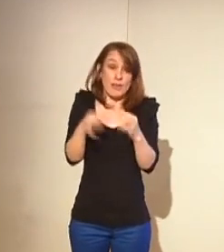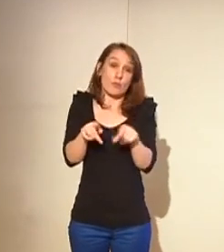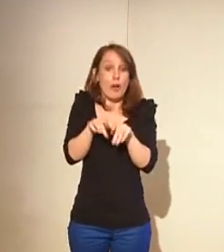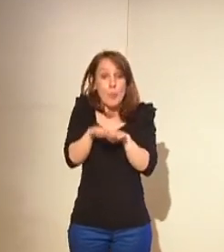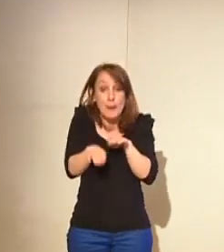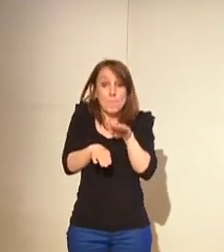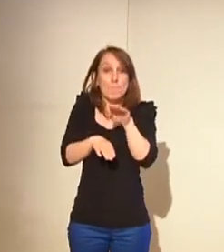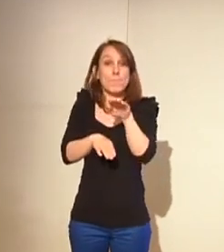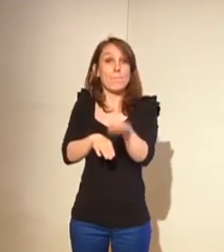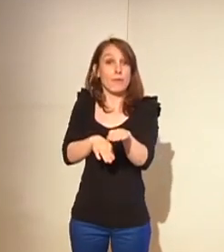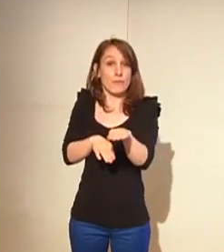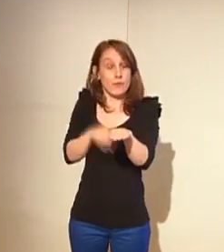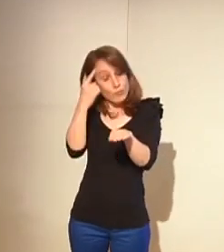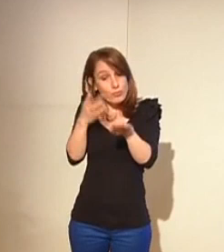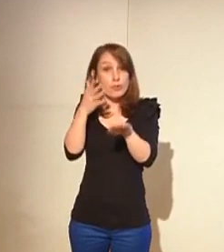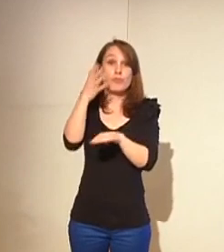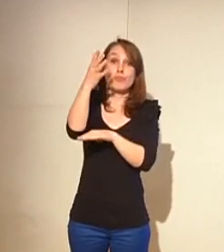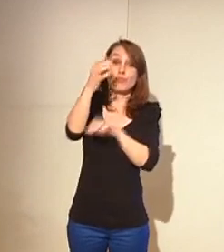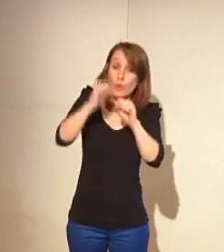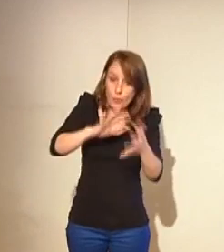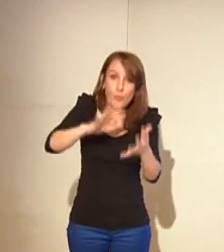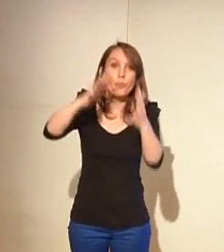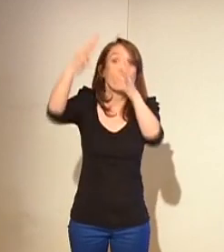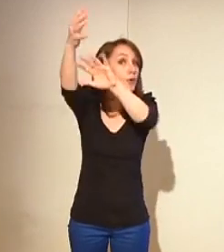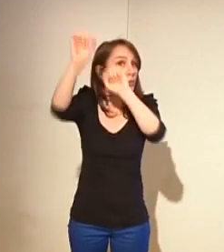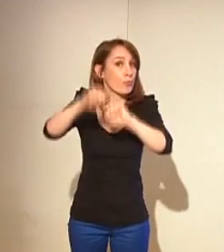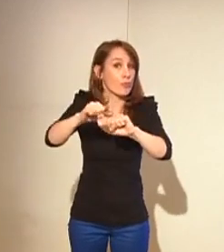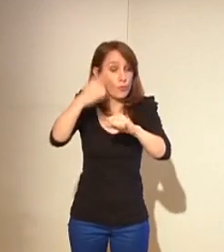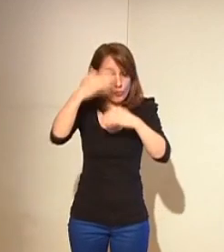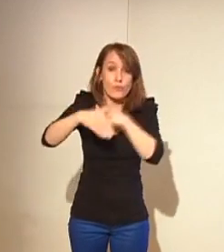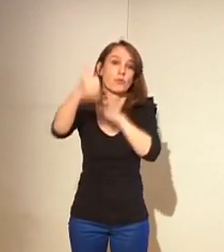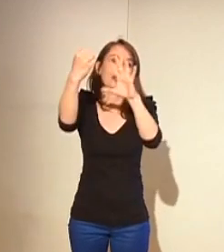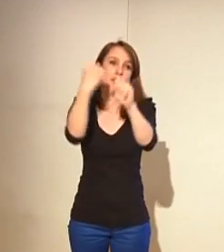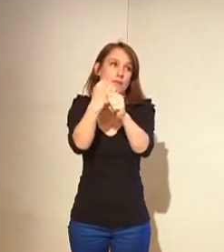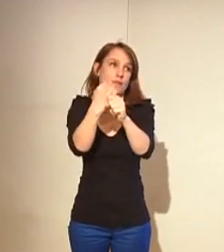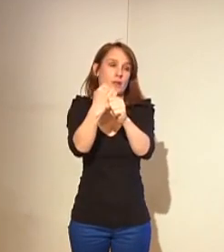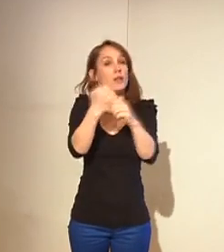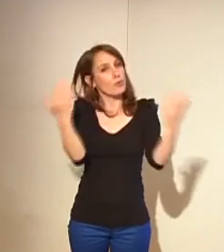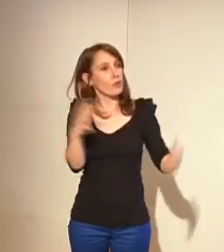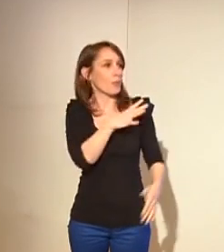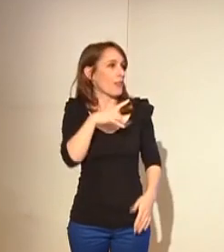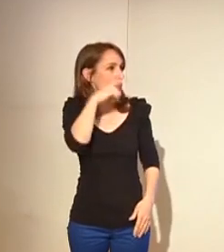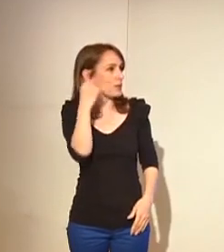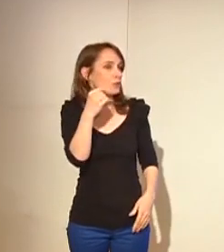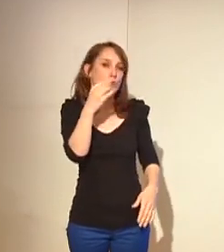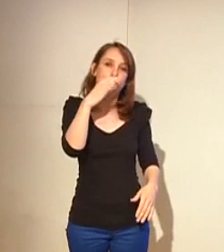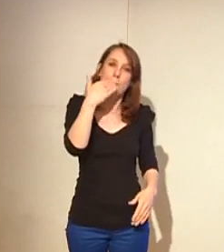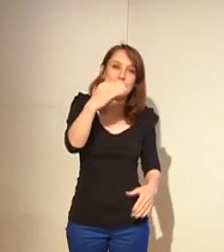un cap un cap pour des grands pas en avant pour les sais ans à venir mesdames et messieurs je vous remercie